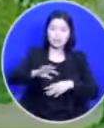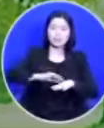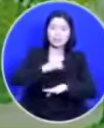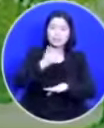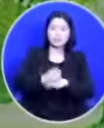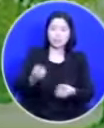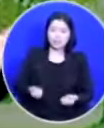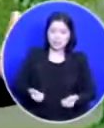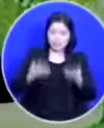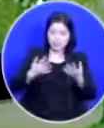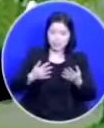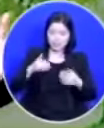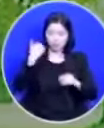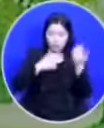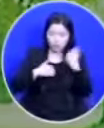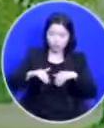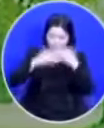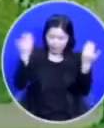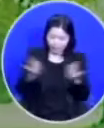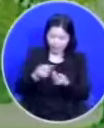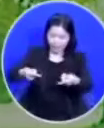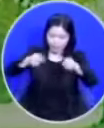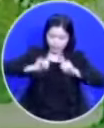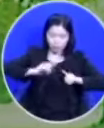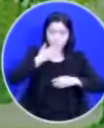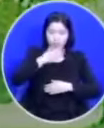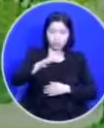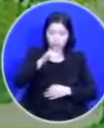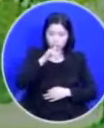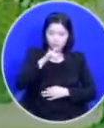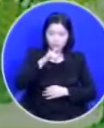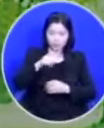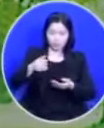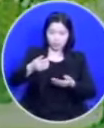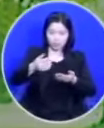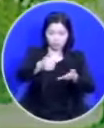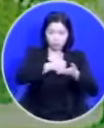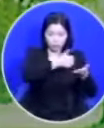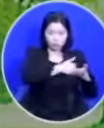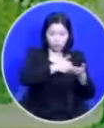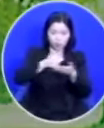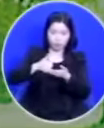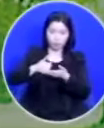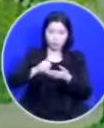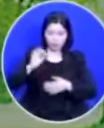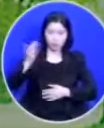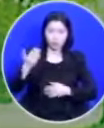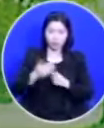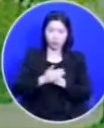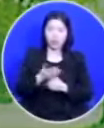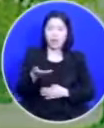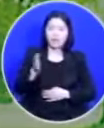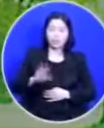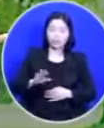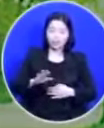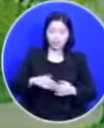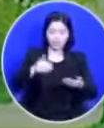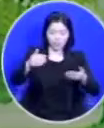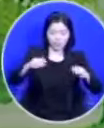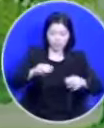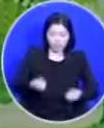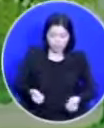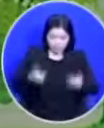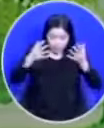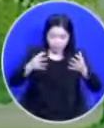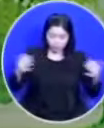잔치에 누구나 다 참석할 수 있는 그런 어초 초청을 받게 됩니다 그런데 잔치 자리에는 꽉